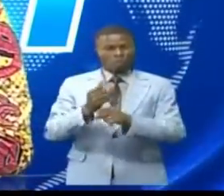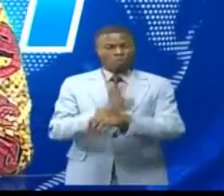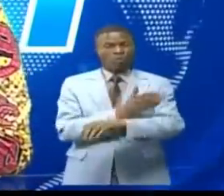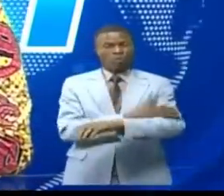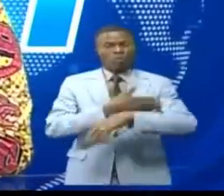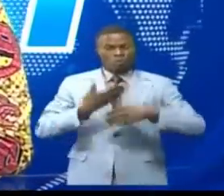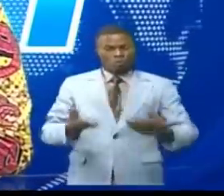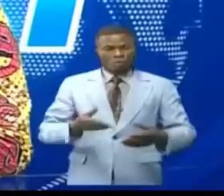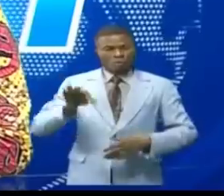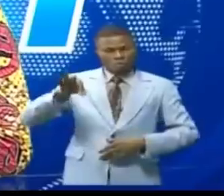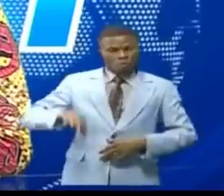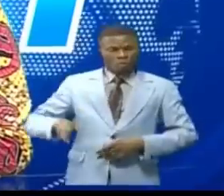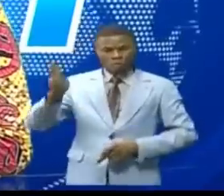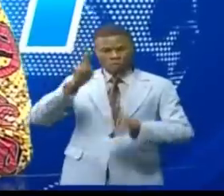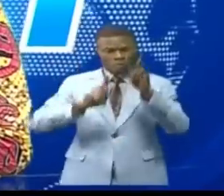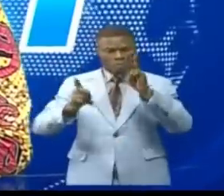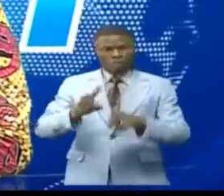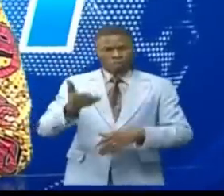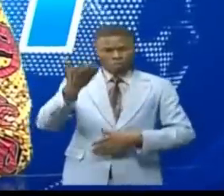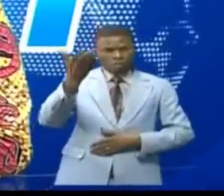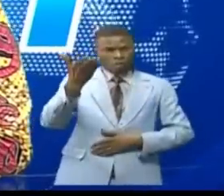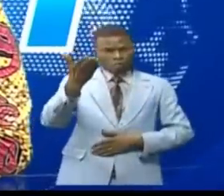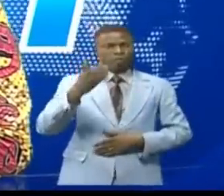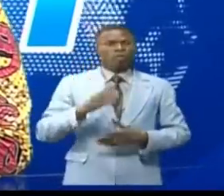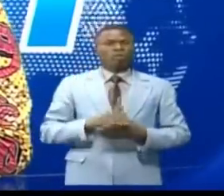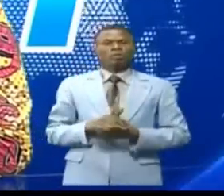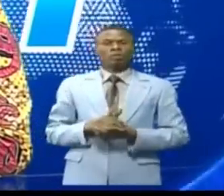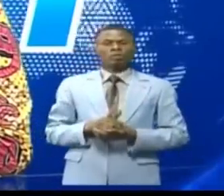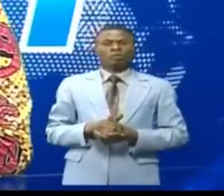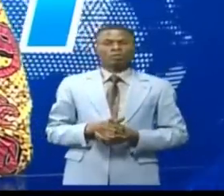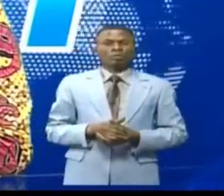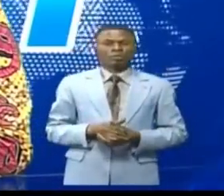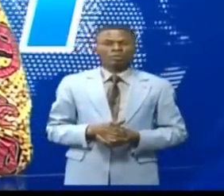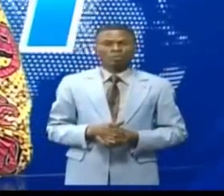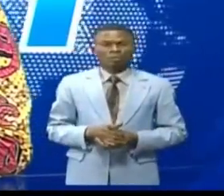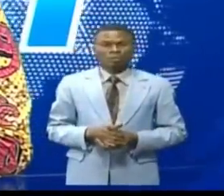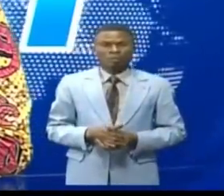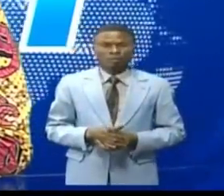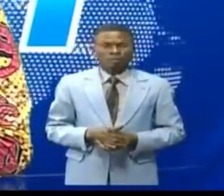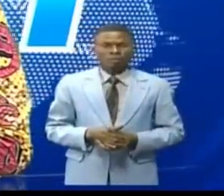au profit de la population. Didier Mba, reportage.